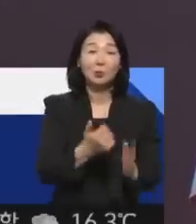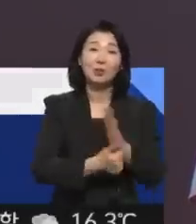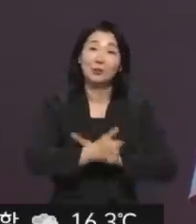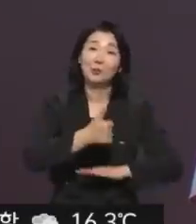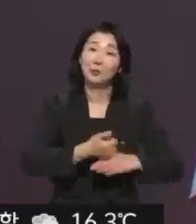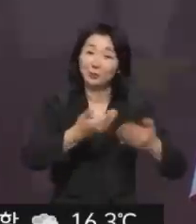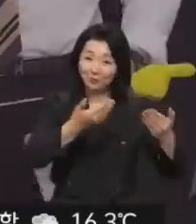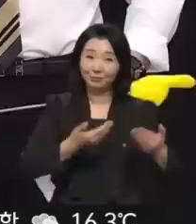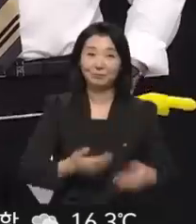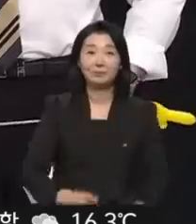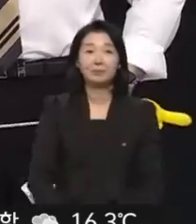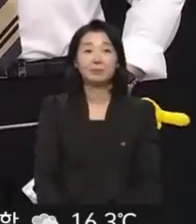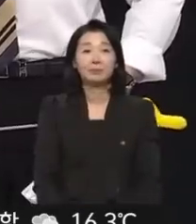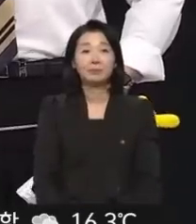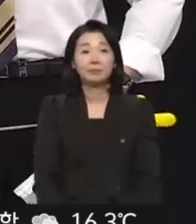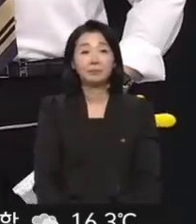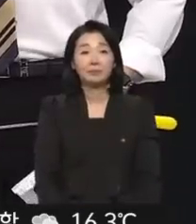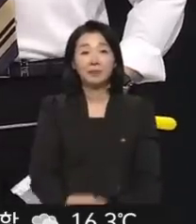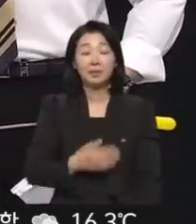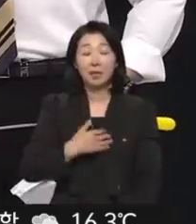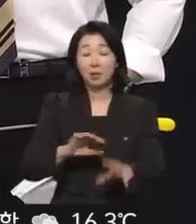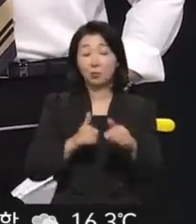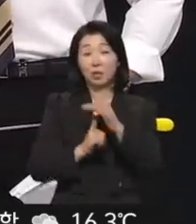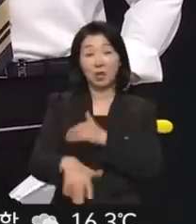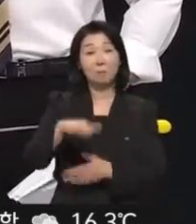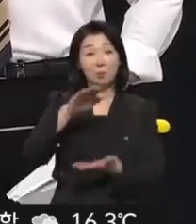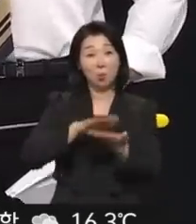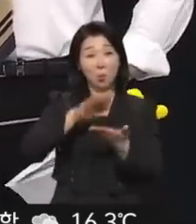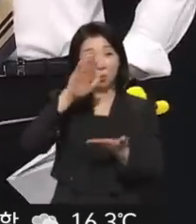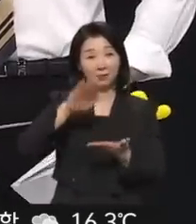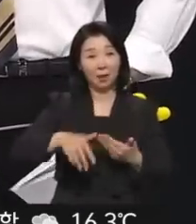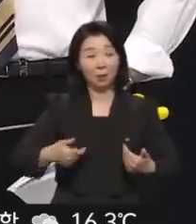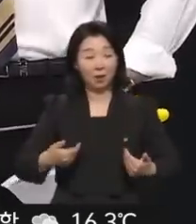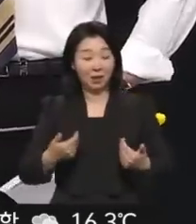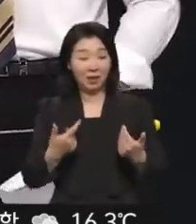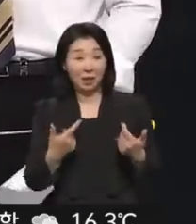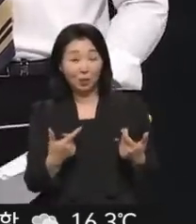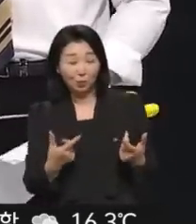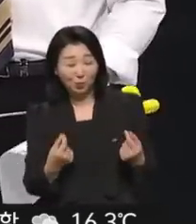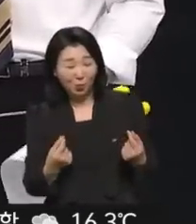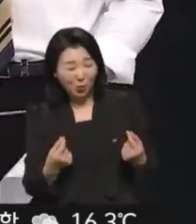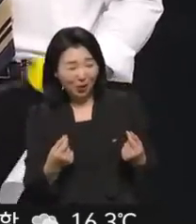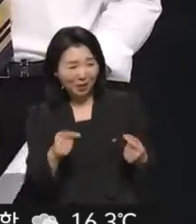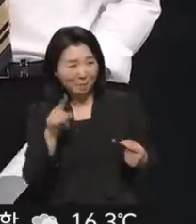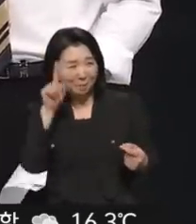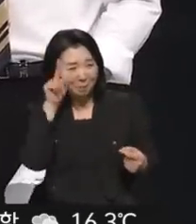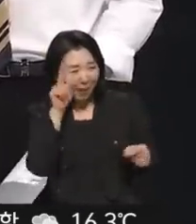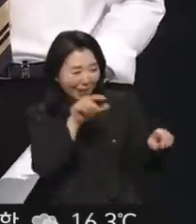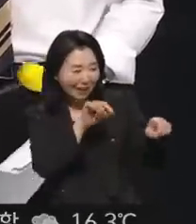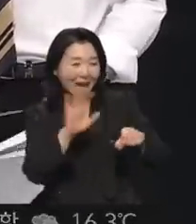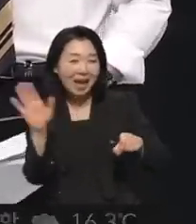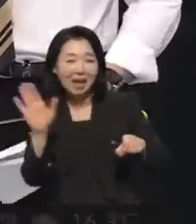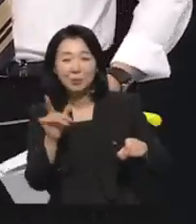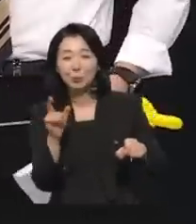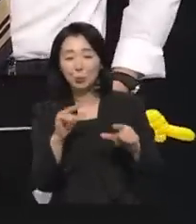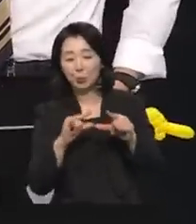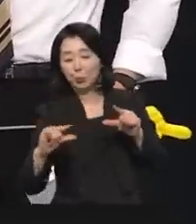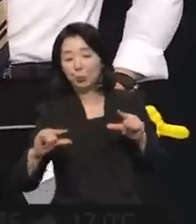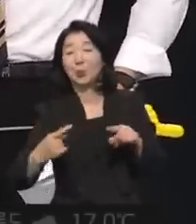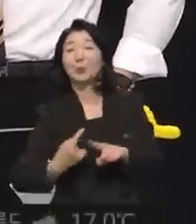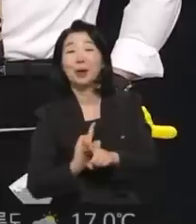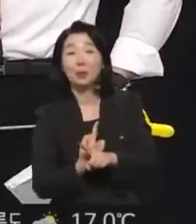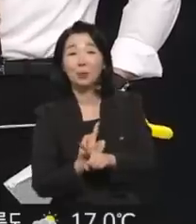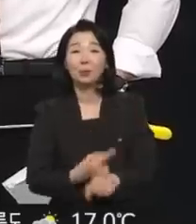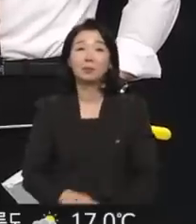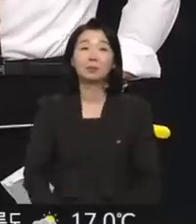성공시키셨습니다. 나는 국대다와 완전히 같은 형식은 아니고 일부 변형된 형태가 될 텐데요.